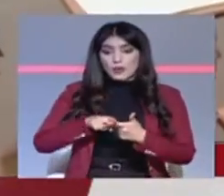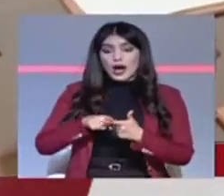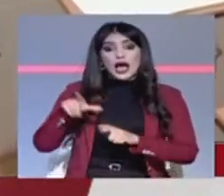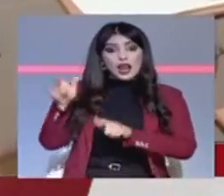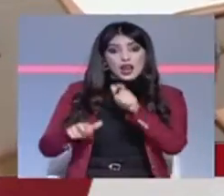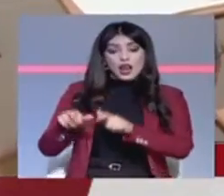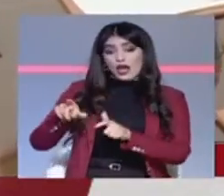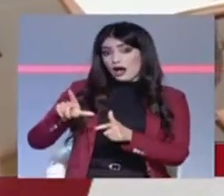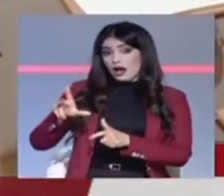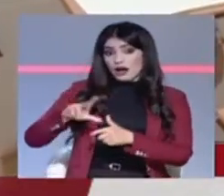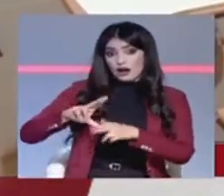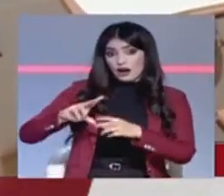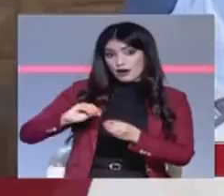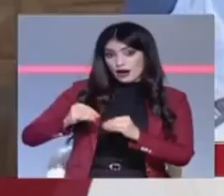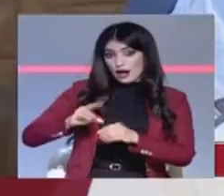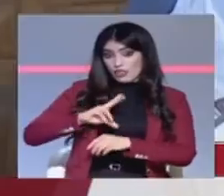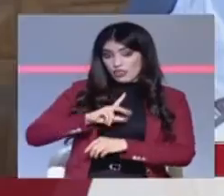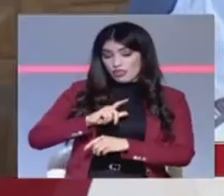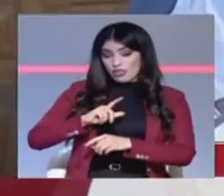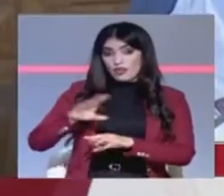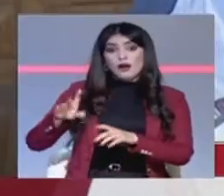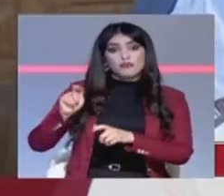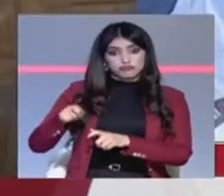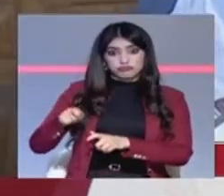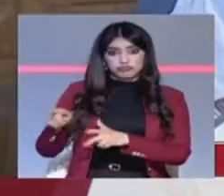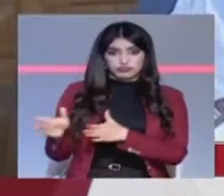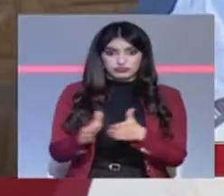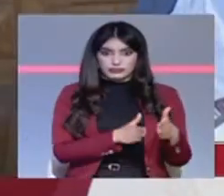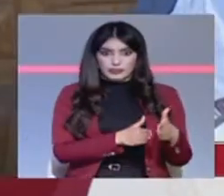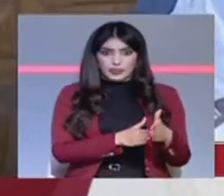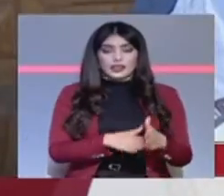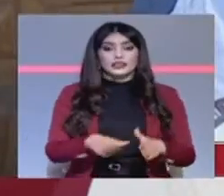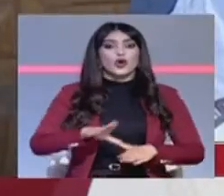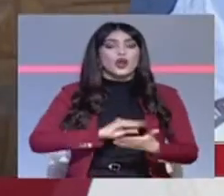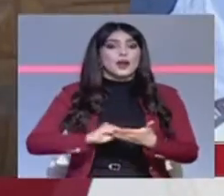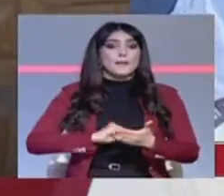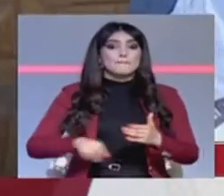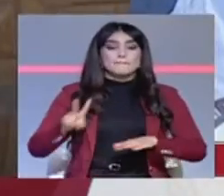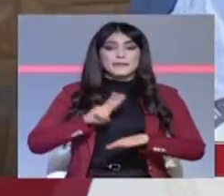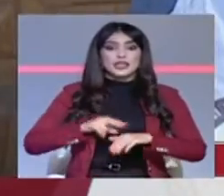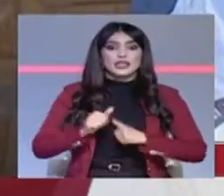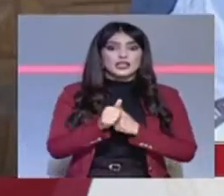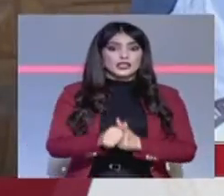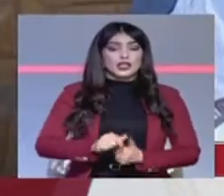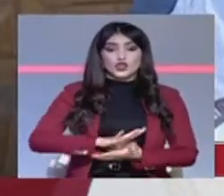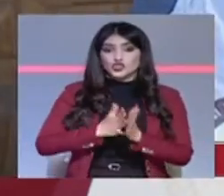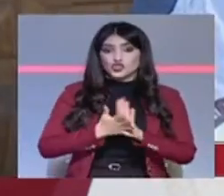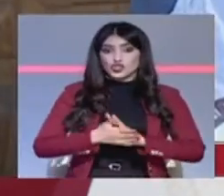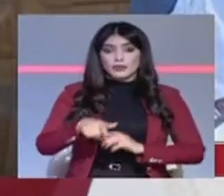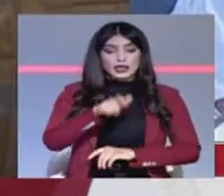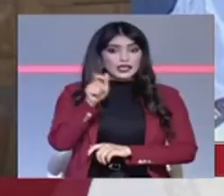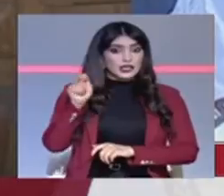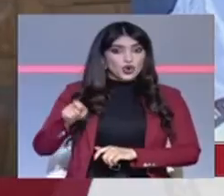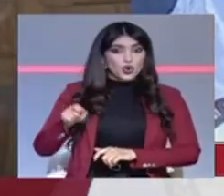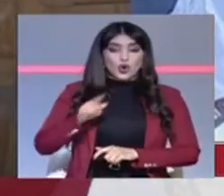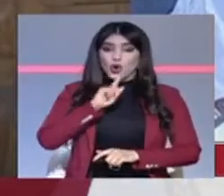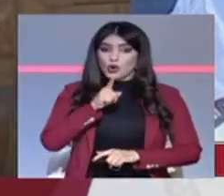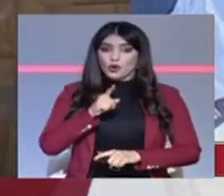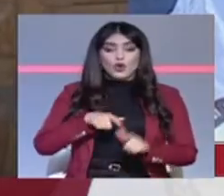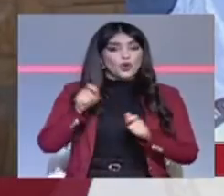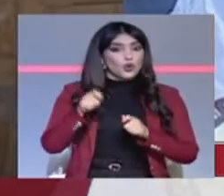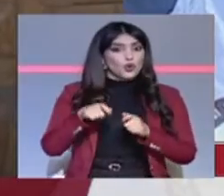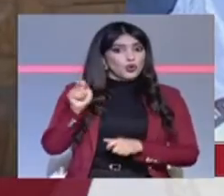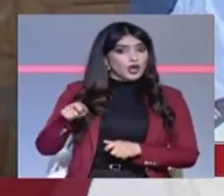قضيتين بفيروس كورونا المكتب التنفيذي الجمعي التعويضات التونسيين دعا في وقت سابق اليوم لقطات العدليين